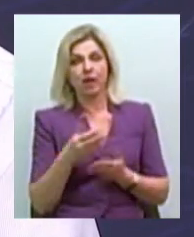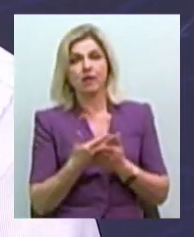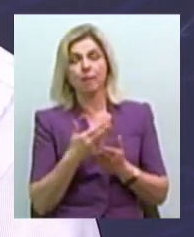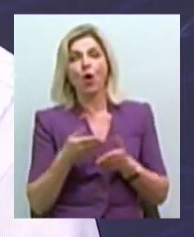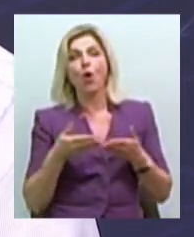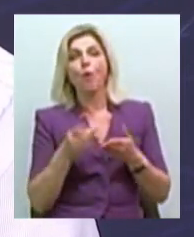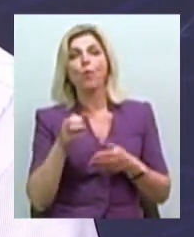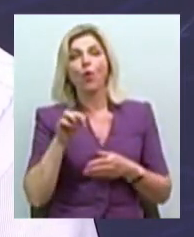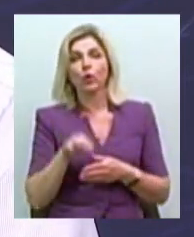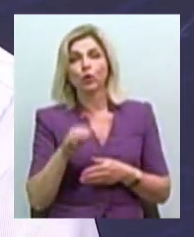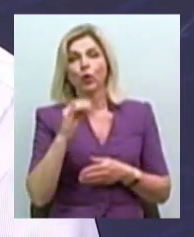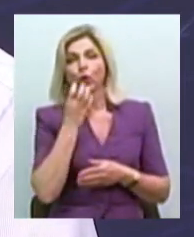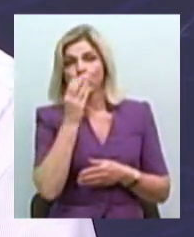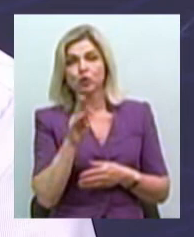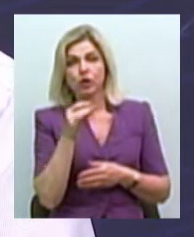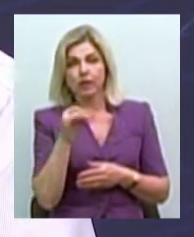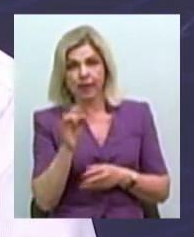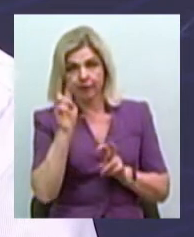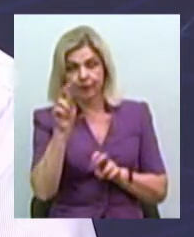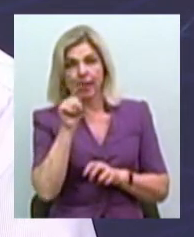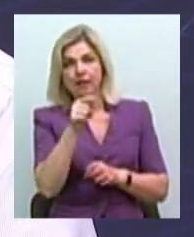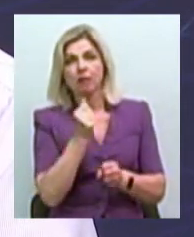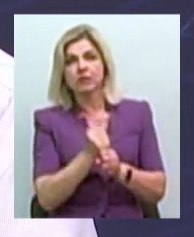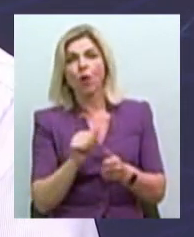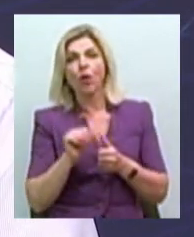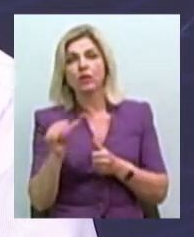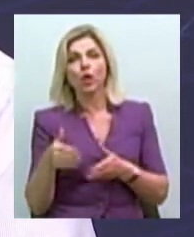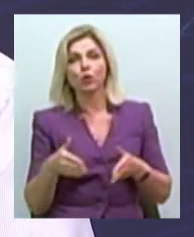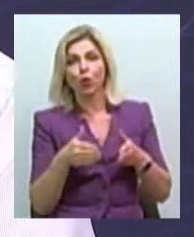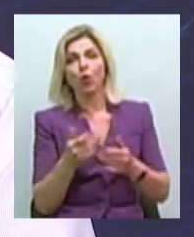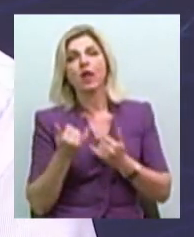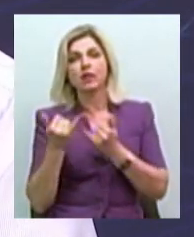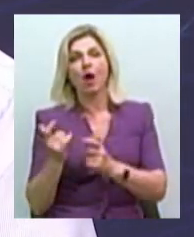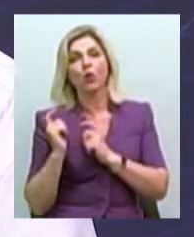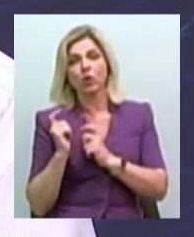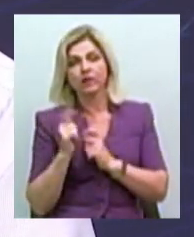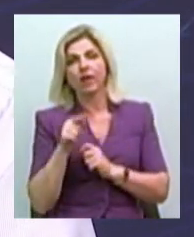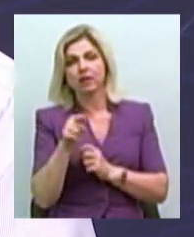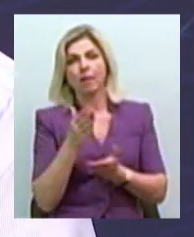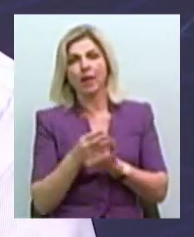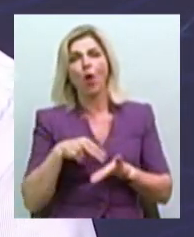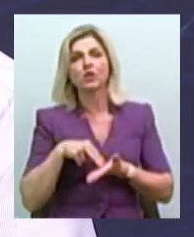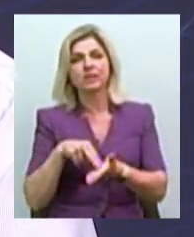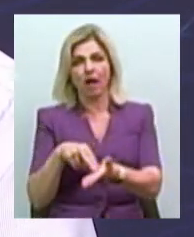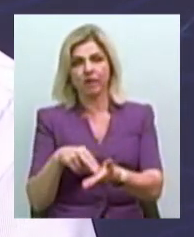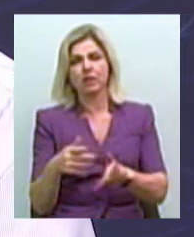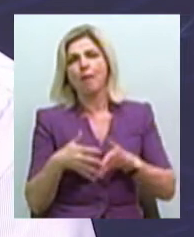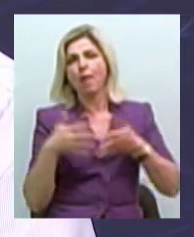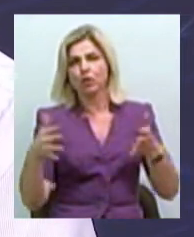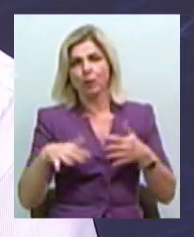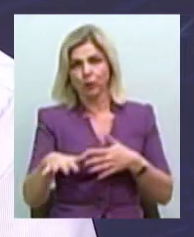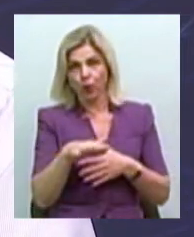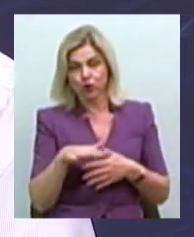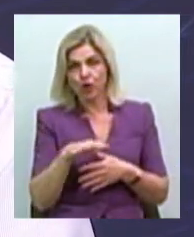Южний. Там сделали отдельную дорогу для грузовиков, сделали большой накопитель отстойник, где они могут отстаиваться машины, там, чтобы не въезжать